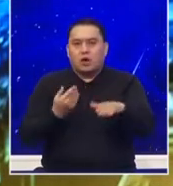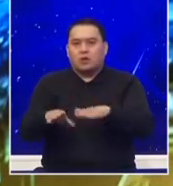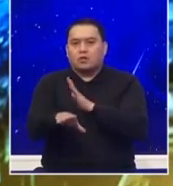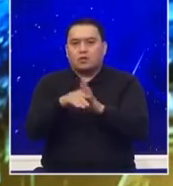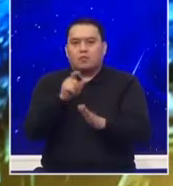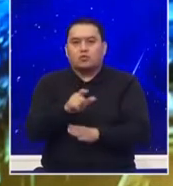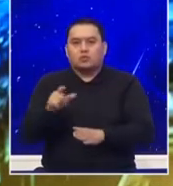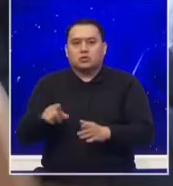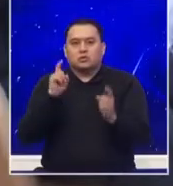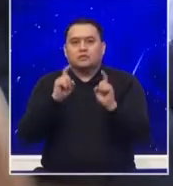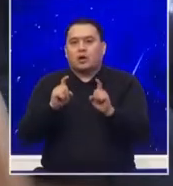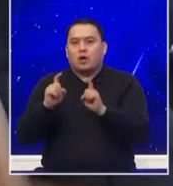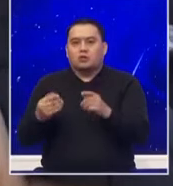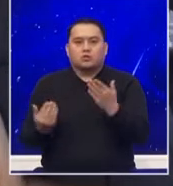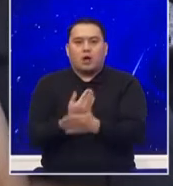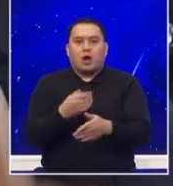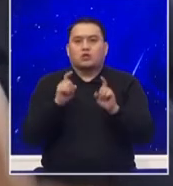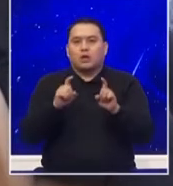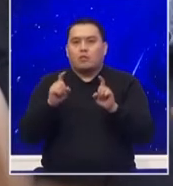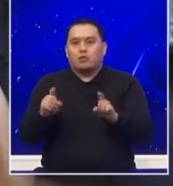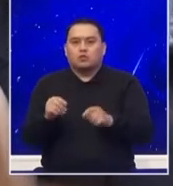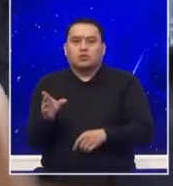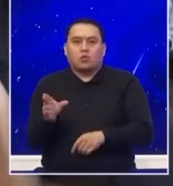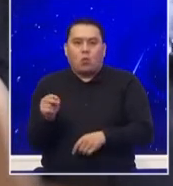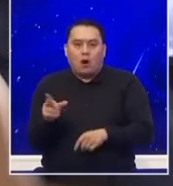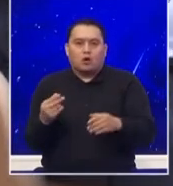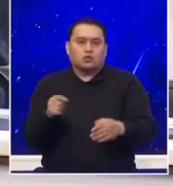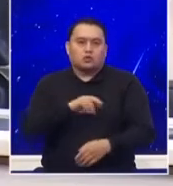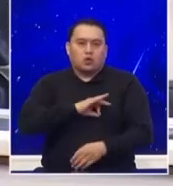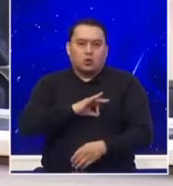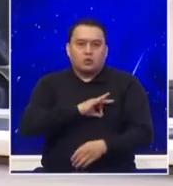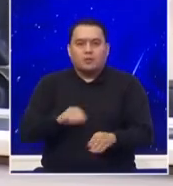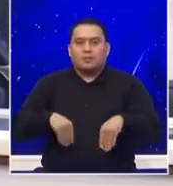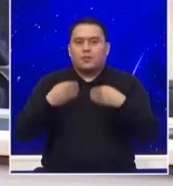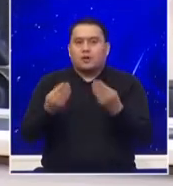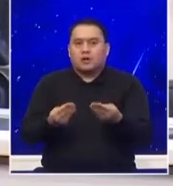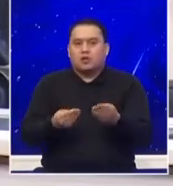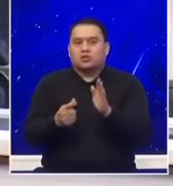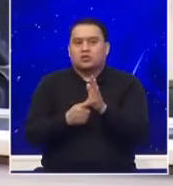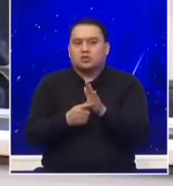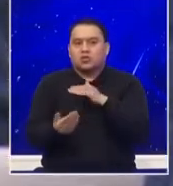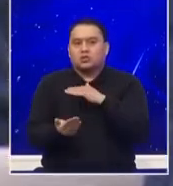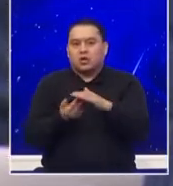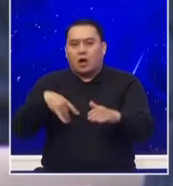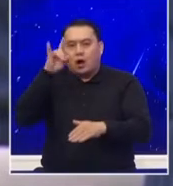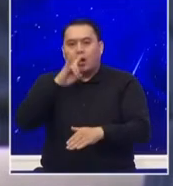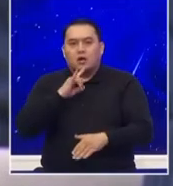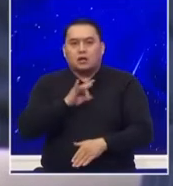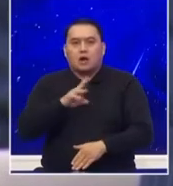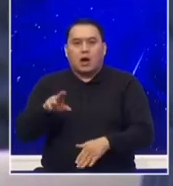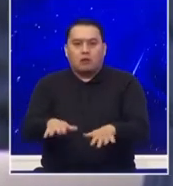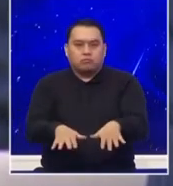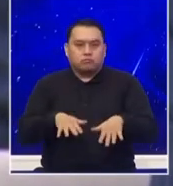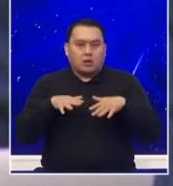мәжілісінің депутаттарын тіркеді. Жаңа депутаттарға депутаттық куәлік пен төсбелгі табысталды. 7-ші шақырылған Қазақстан Республикасы